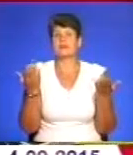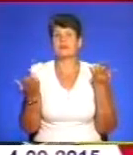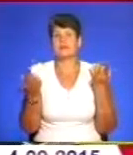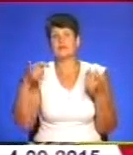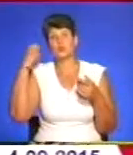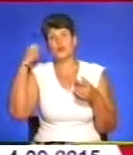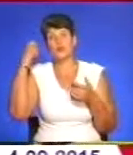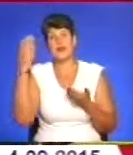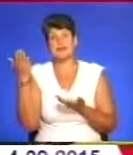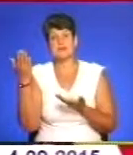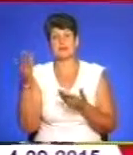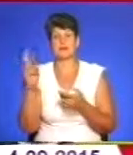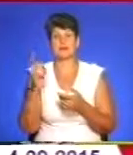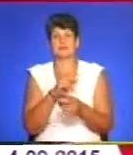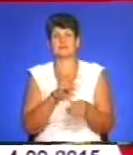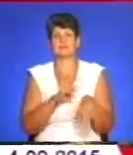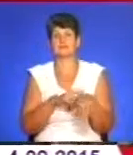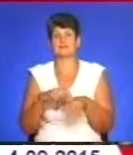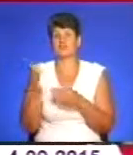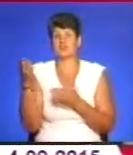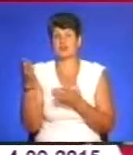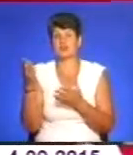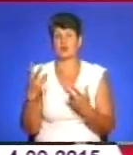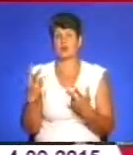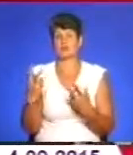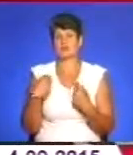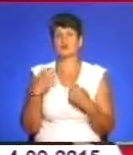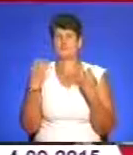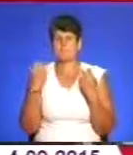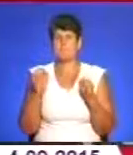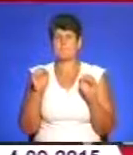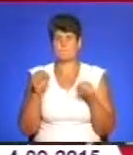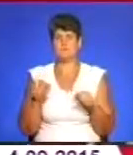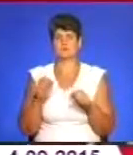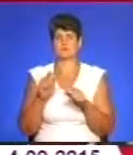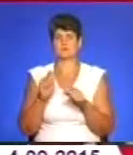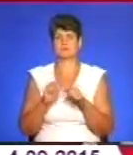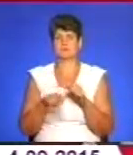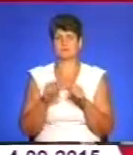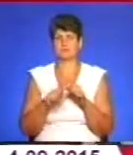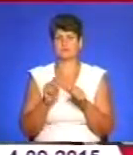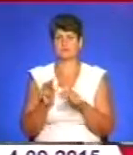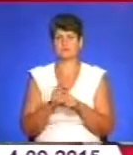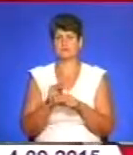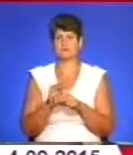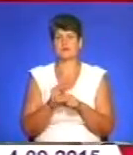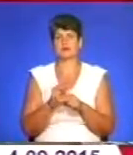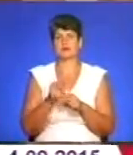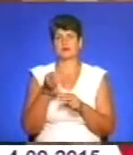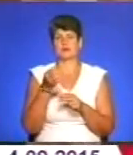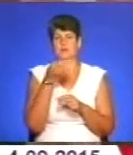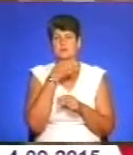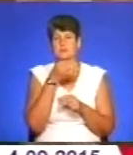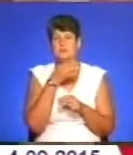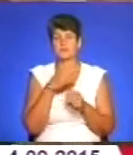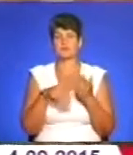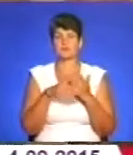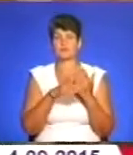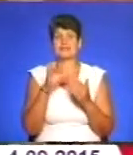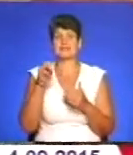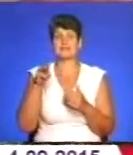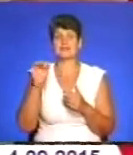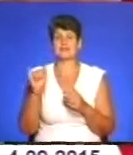турецька клініка, лікарі нам гарантують, що ще можна контролювати, її медикаментозно тримати. Допомогти